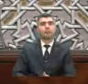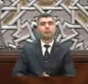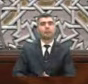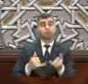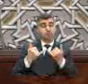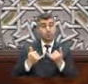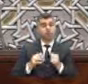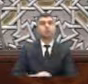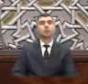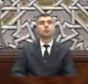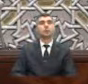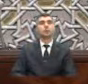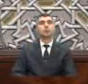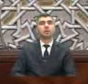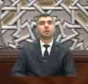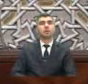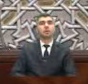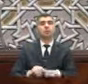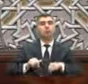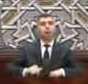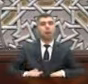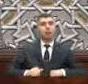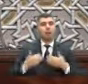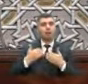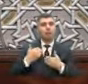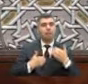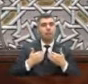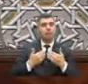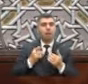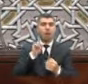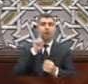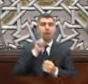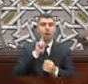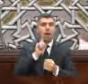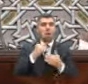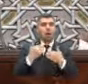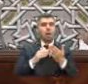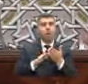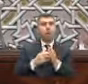ونستهلها بقطاع الأسرة والتضامن والمساواة والتنمية الاجتماعية.